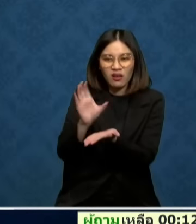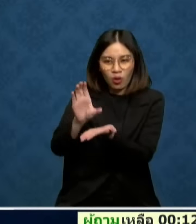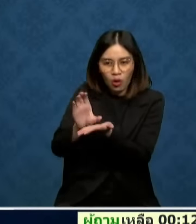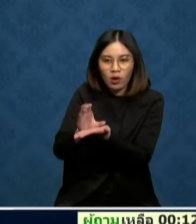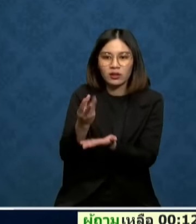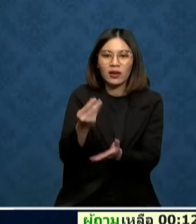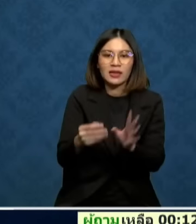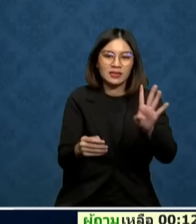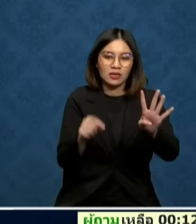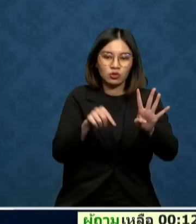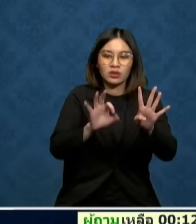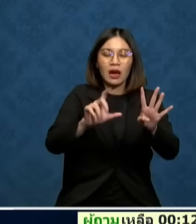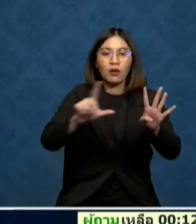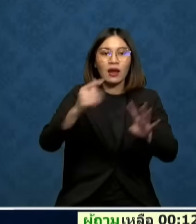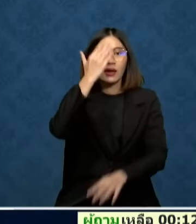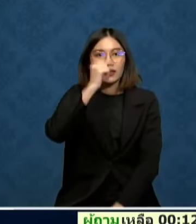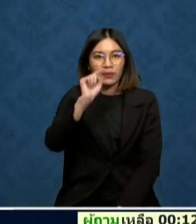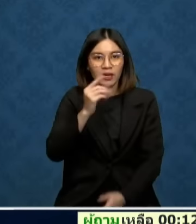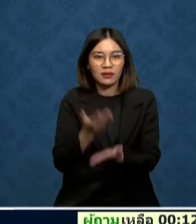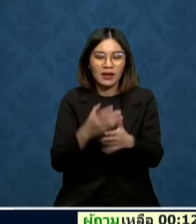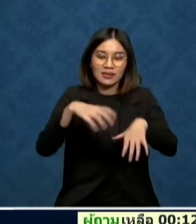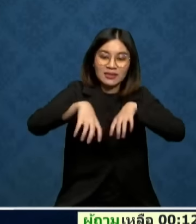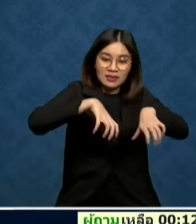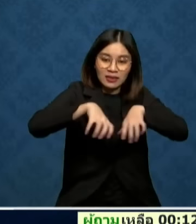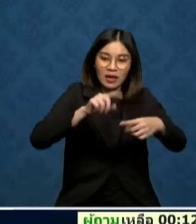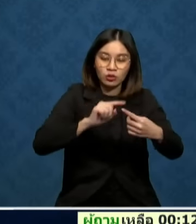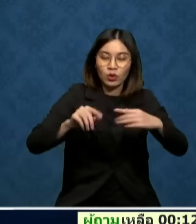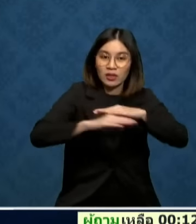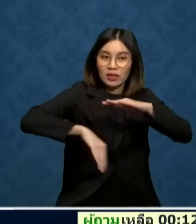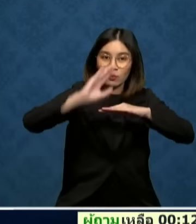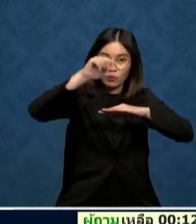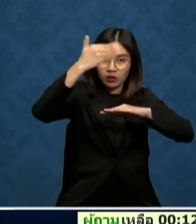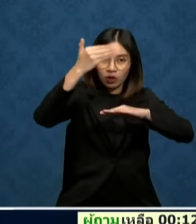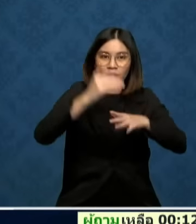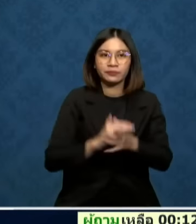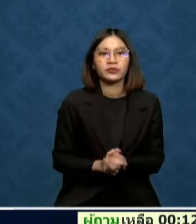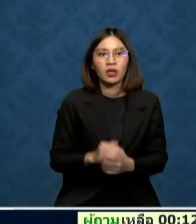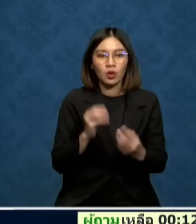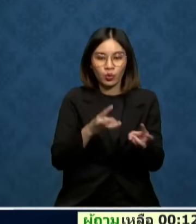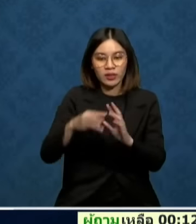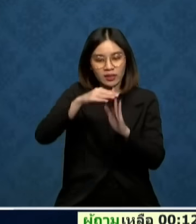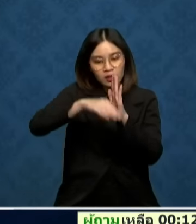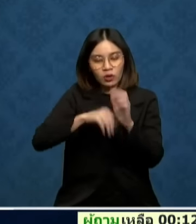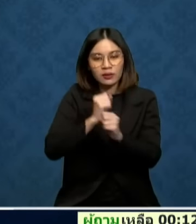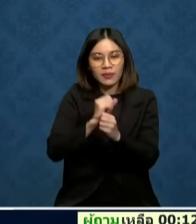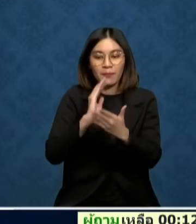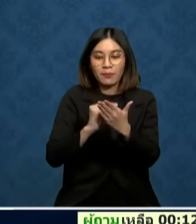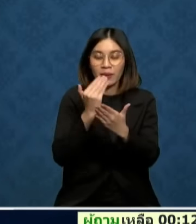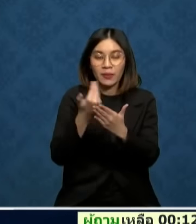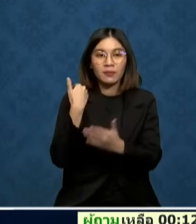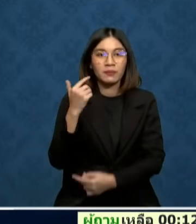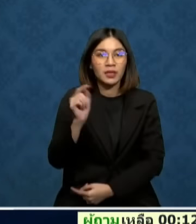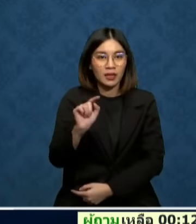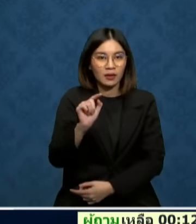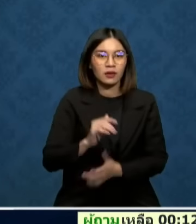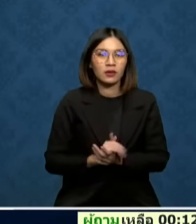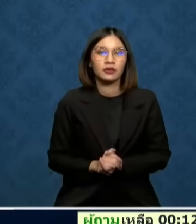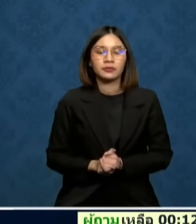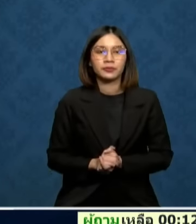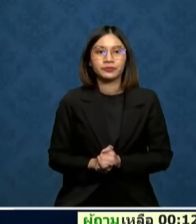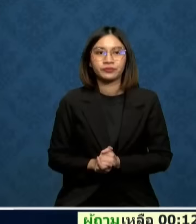นกว่า 4.9 ล้านเพื่อที่จะเอามาใช้บริหารจัดการเป็นการเบื้องต้นก่อนนะคะการดำเนินการเราสามารถแบ่งได้นะคะโดย